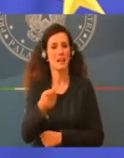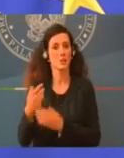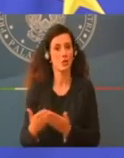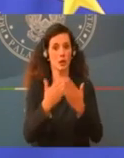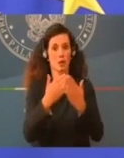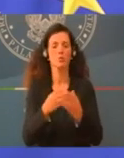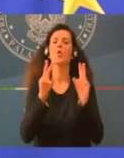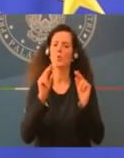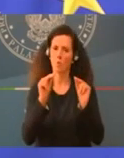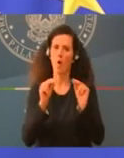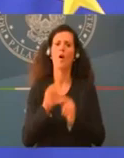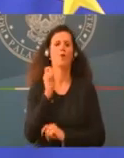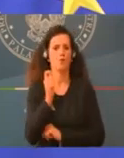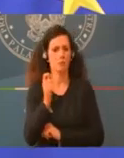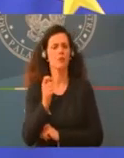alla liquidità delle imprese